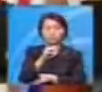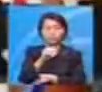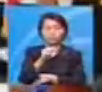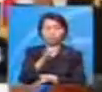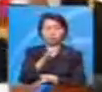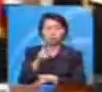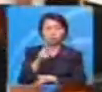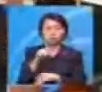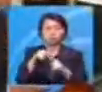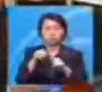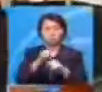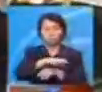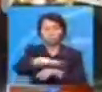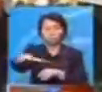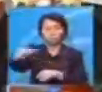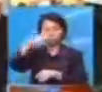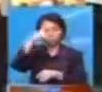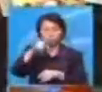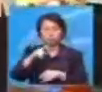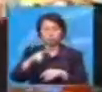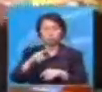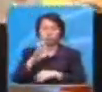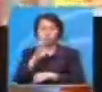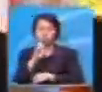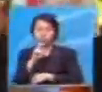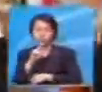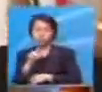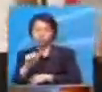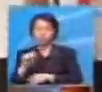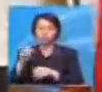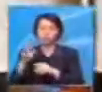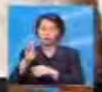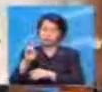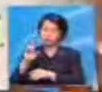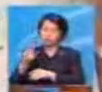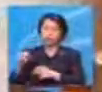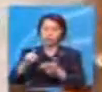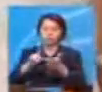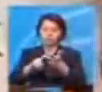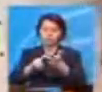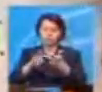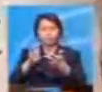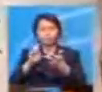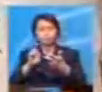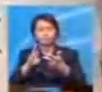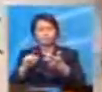memperluas pasaran bagi buah dabai buah kristal dan beras